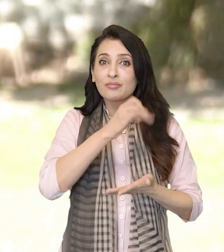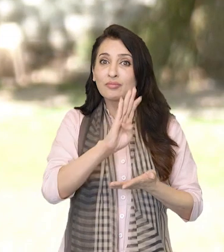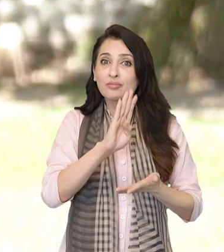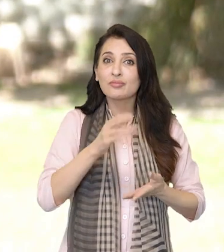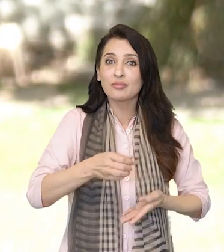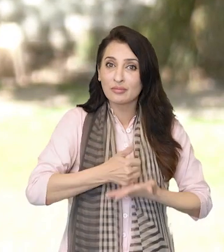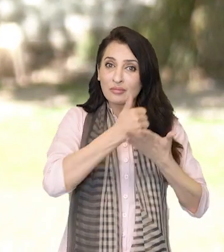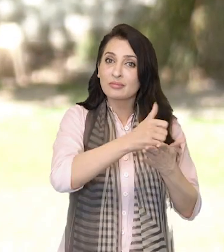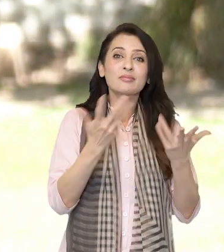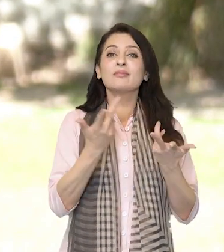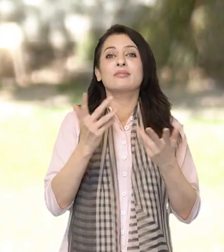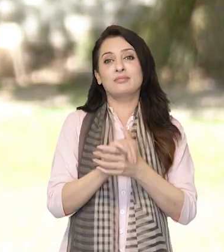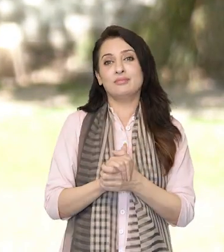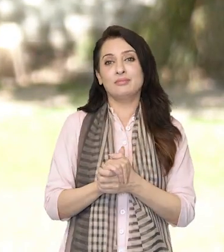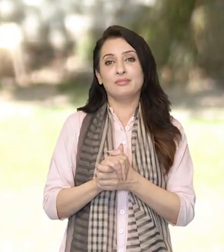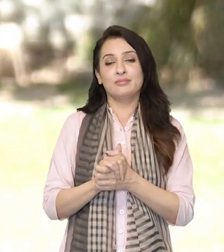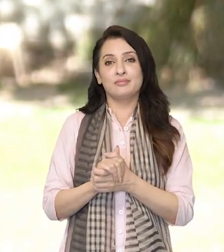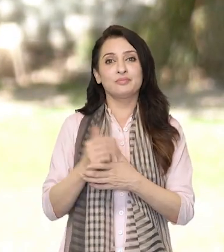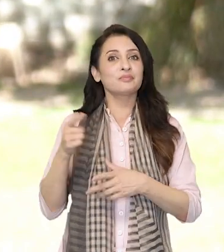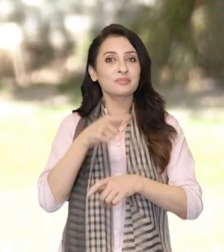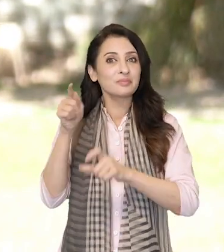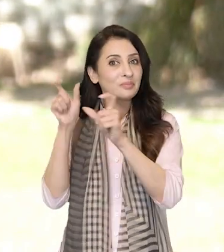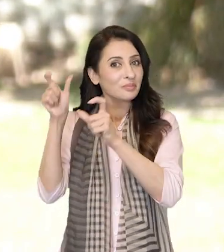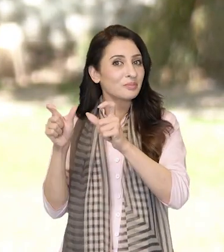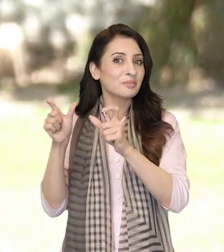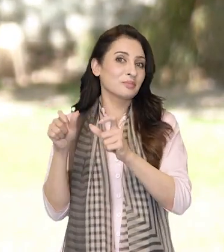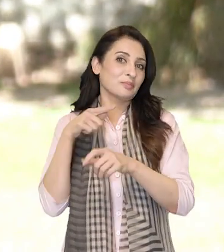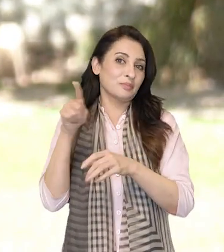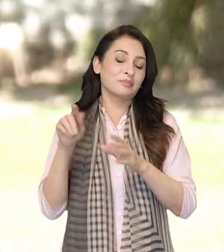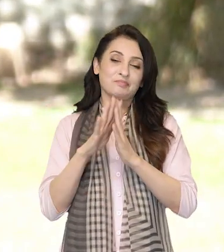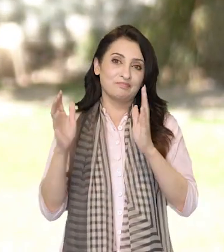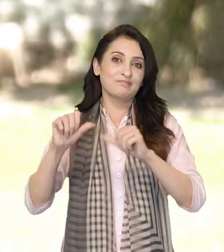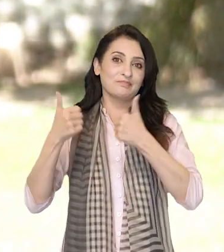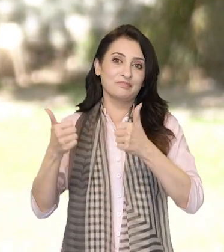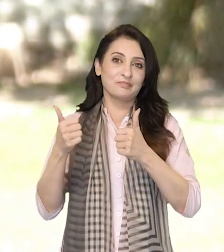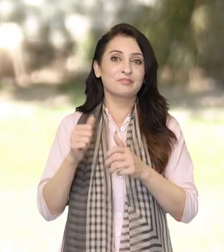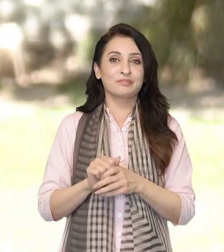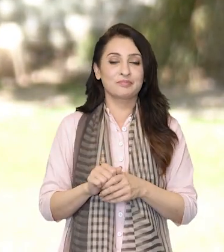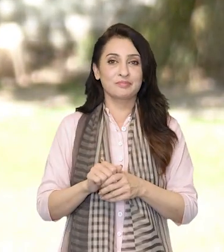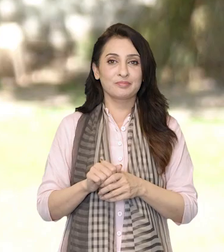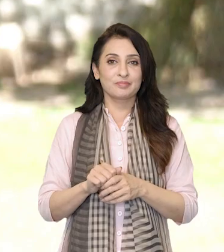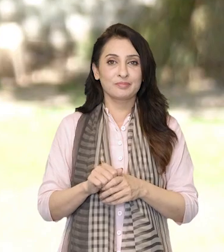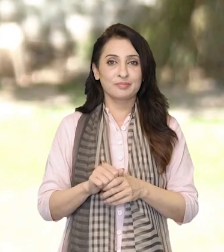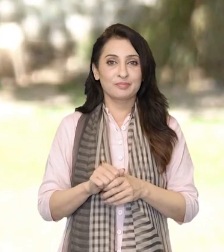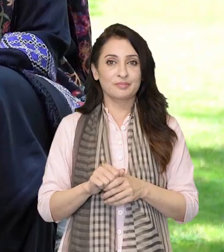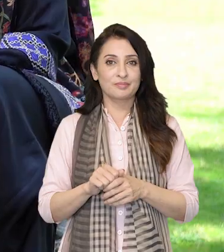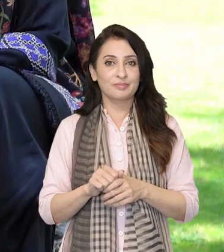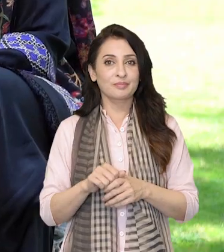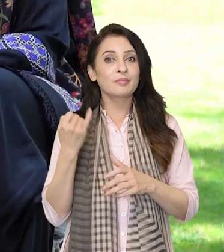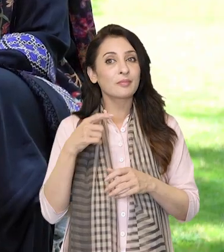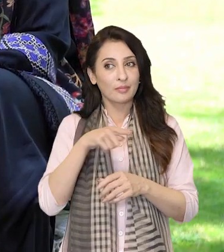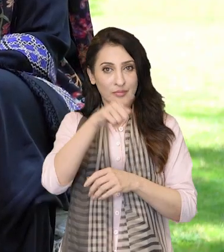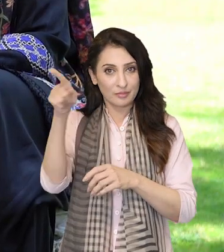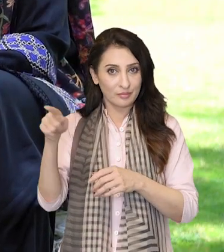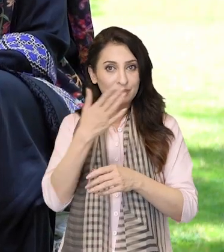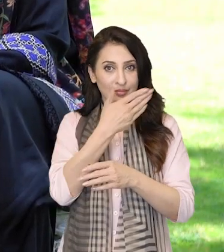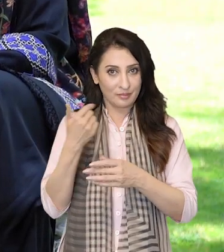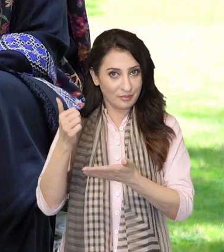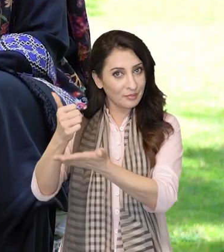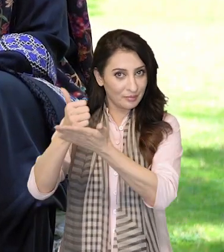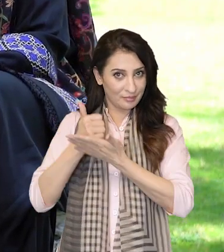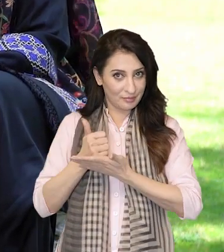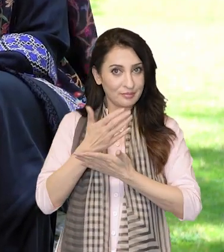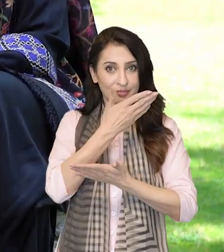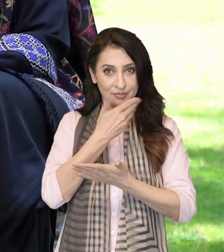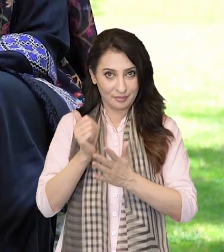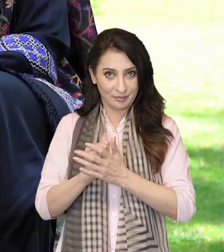करवाएं, हमें बताओ हम क्या कर सकते हैं। आई थिंक ये 2 साल के अंदर हमारी सबसे बड़ी सक्सेस स्टोरी है। अगर कोई हमारी मदद